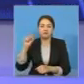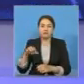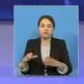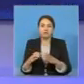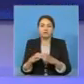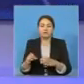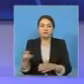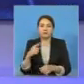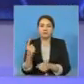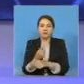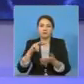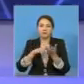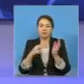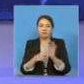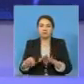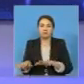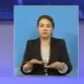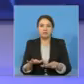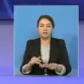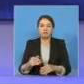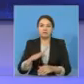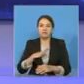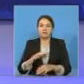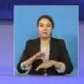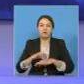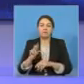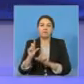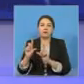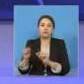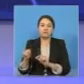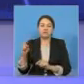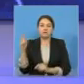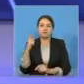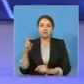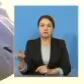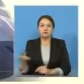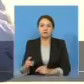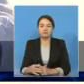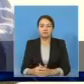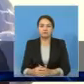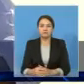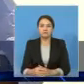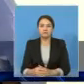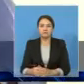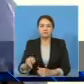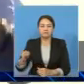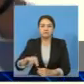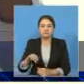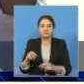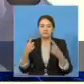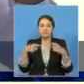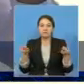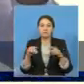регионе. Первым плановым мероприятием ассоциации стала поездка в Храмтауский район. Директор районного музея